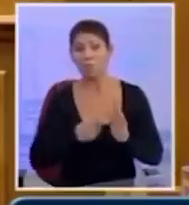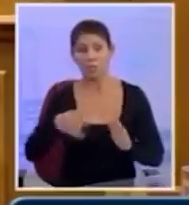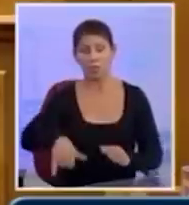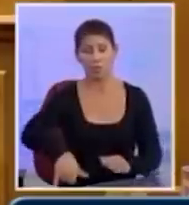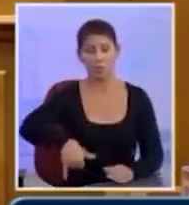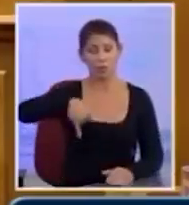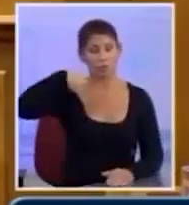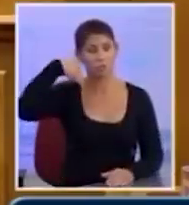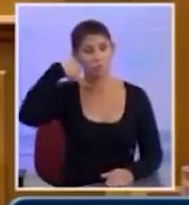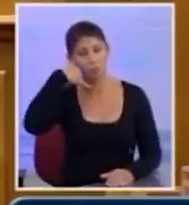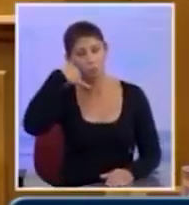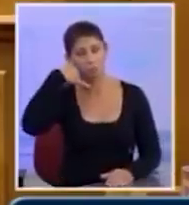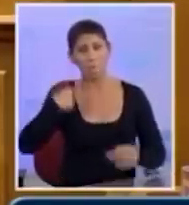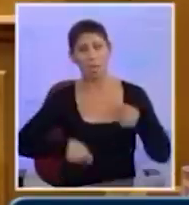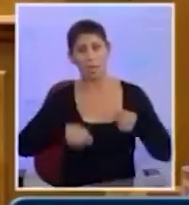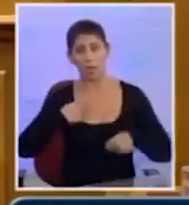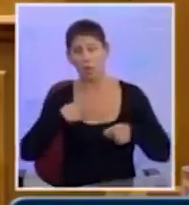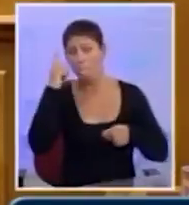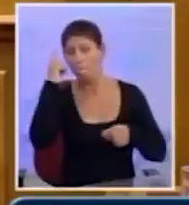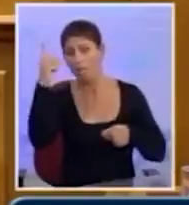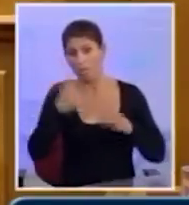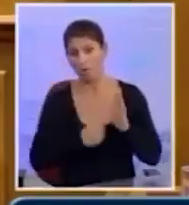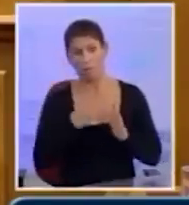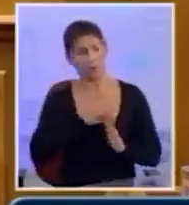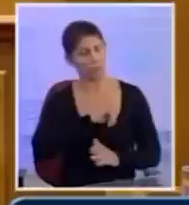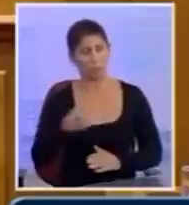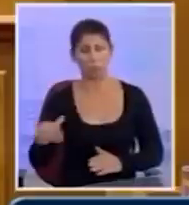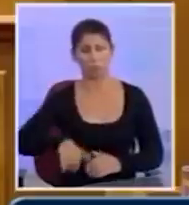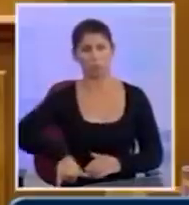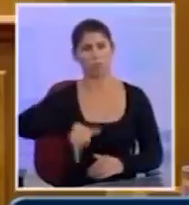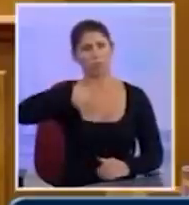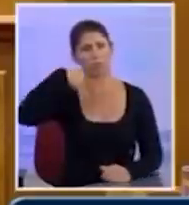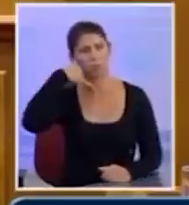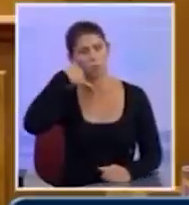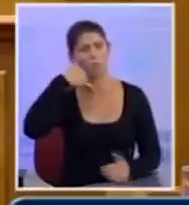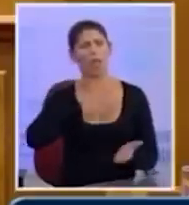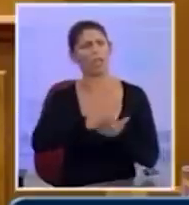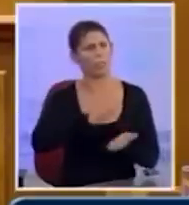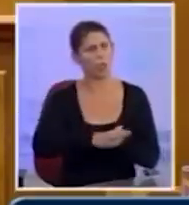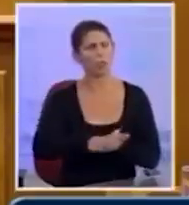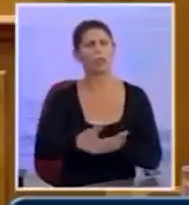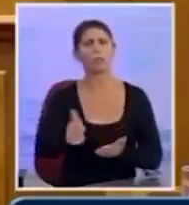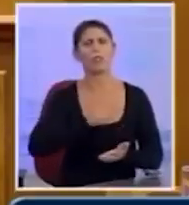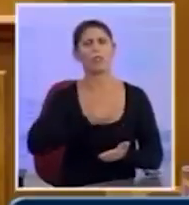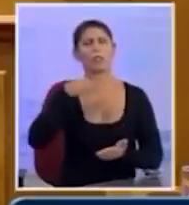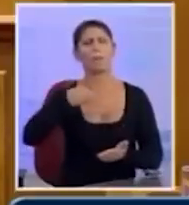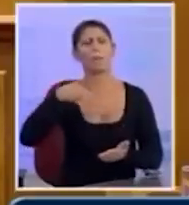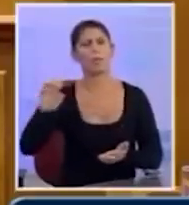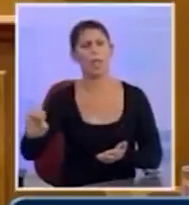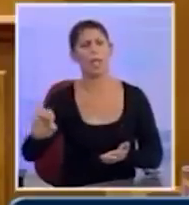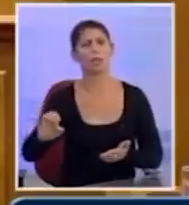σηκώσω το τηλέφωνο και να παραπονεθώ. Να σηκώσω το τηλέφωνο, να μιλήσω με κάποιον εκδότη, κάποιον ιδιοκτήτη μέσω